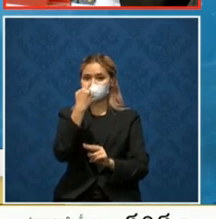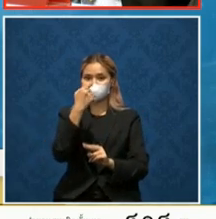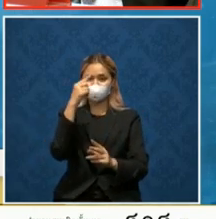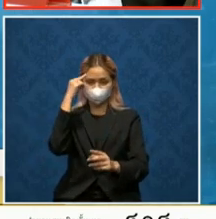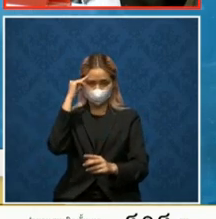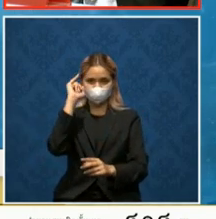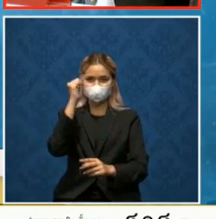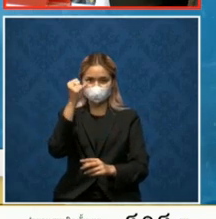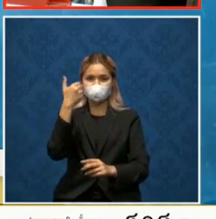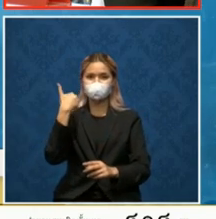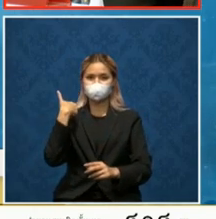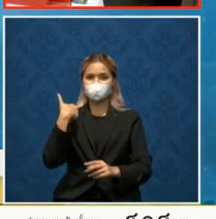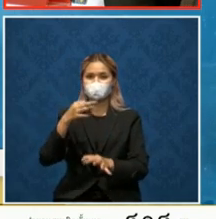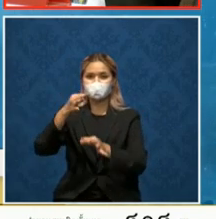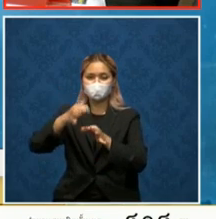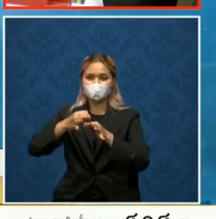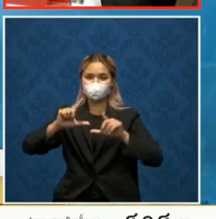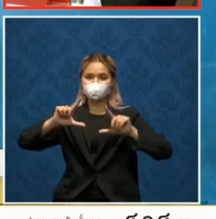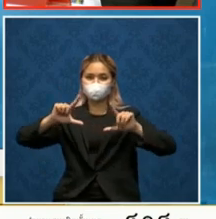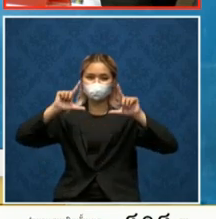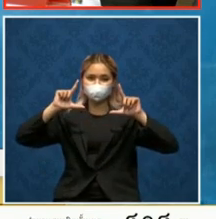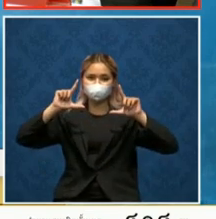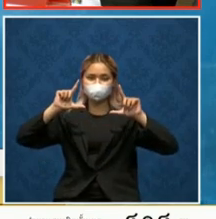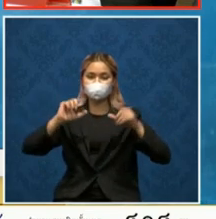ที่ถือหุ้นในธนาคารใหญ่